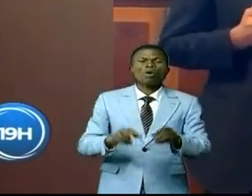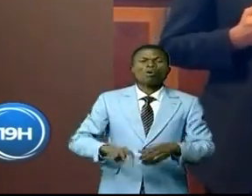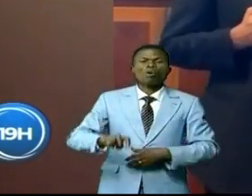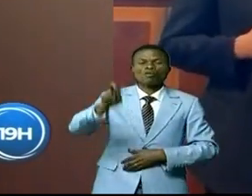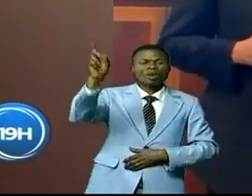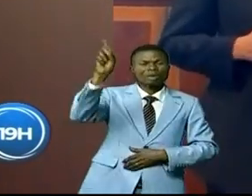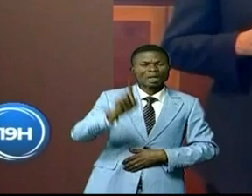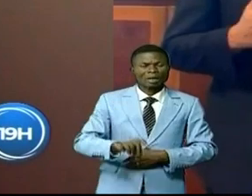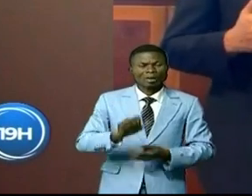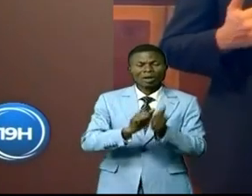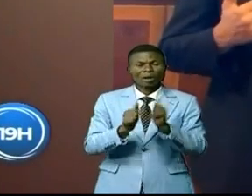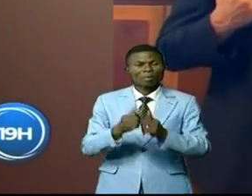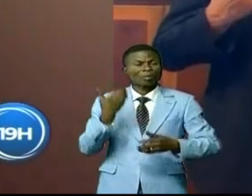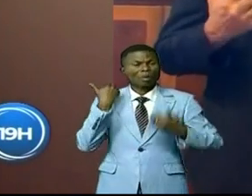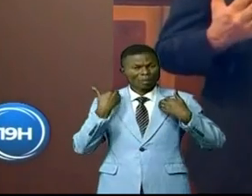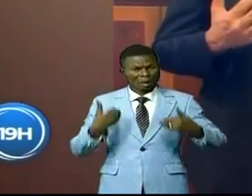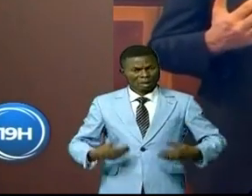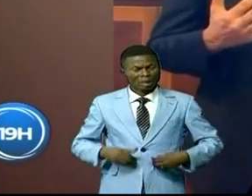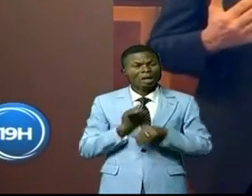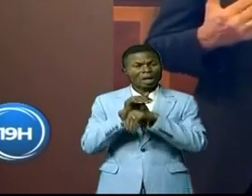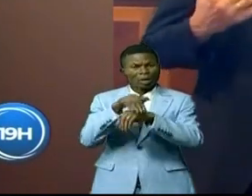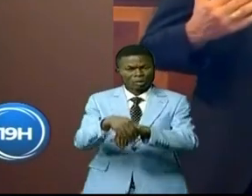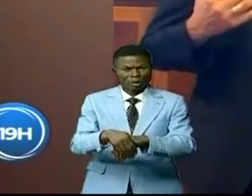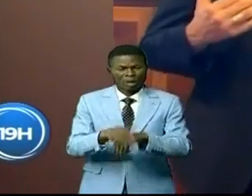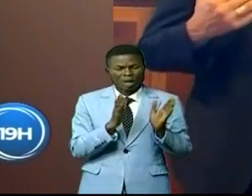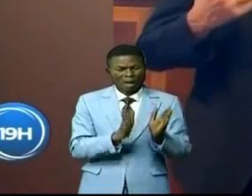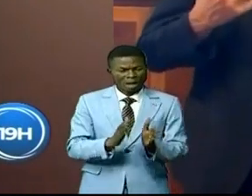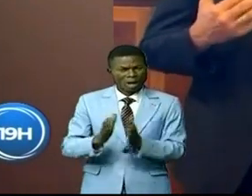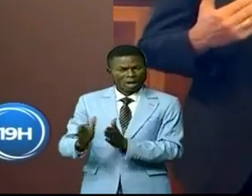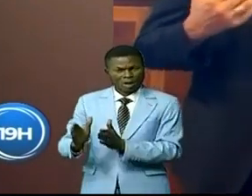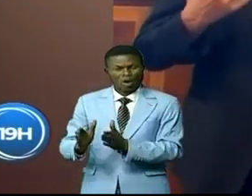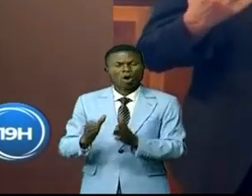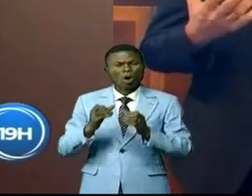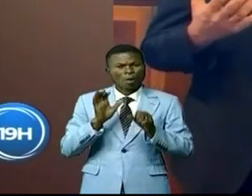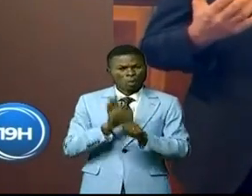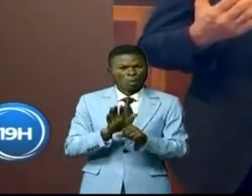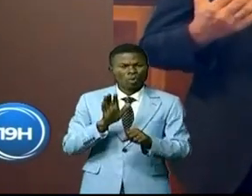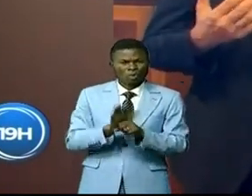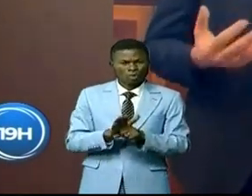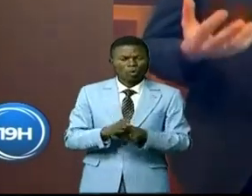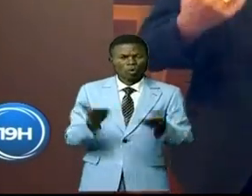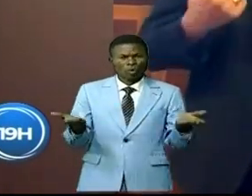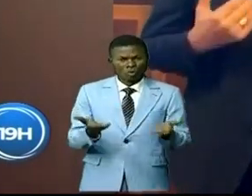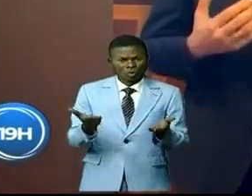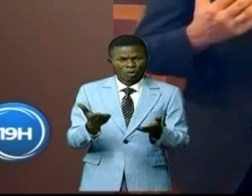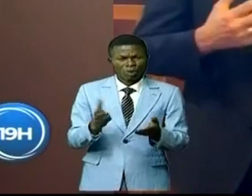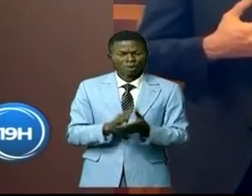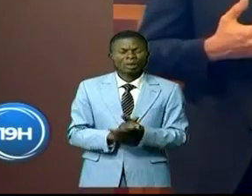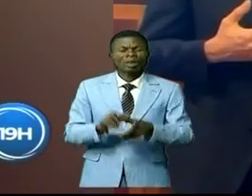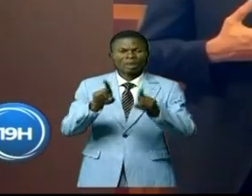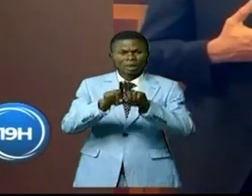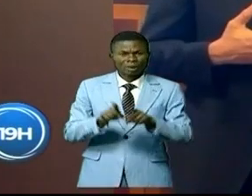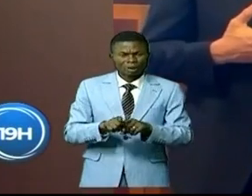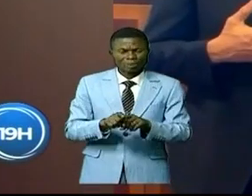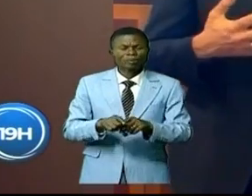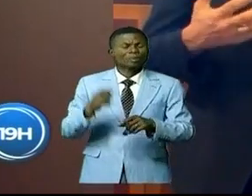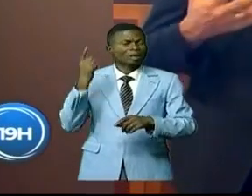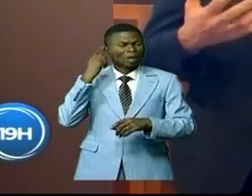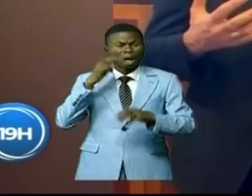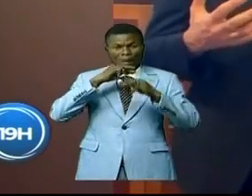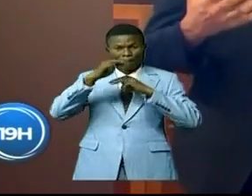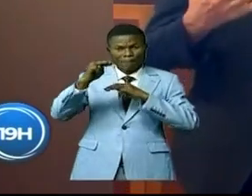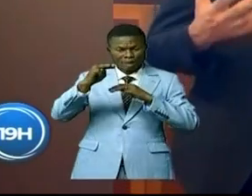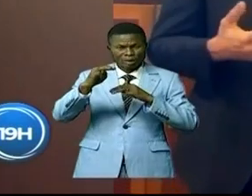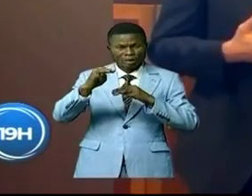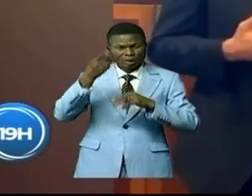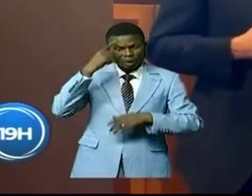ses enfants, nous nous engageons à préparer encore mieux notre cœur et à vivre déjà son message, qui est un message